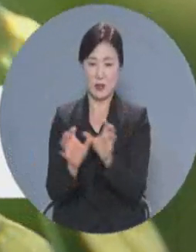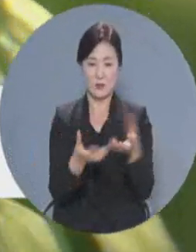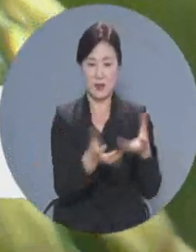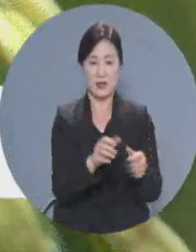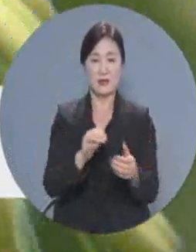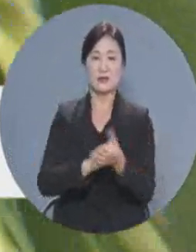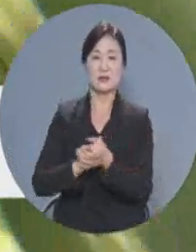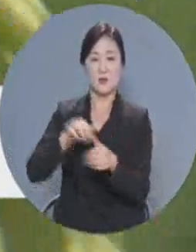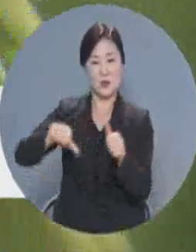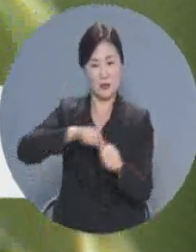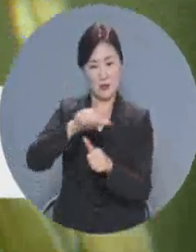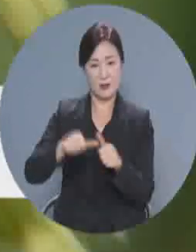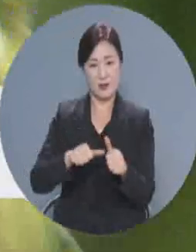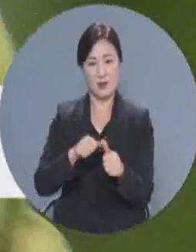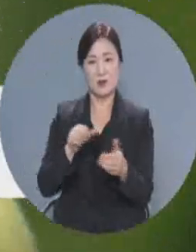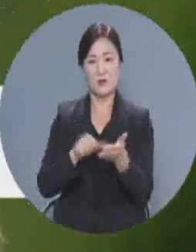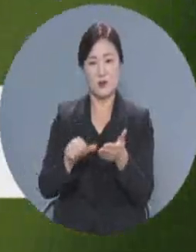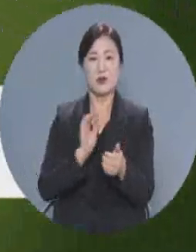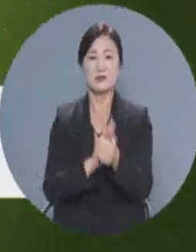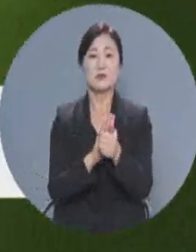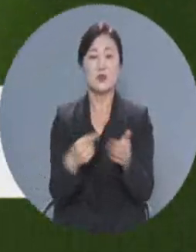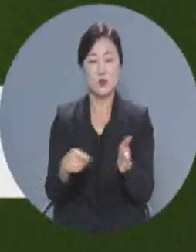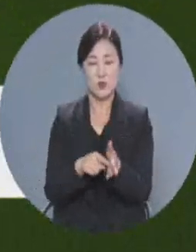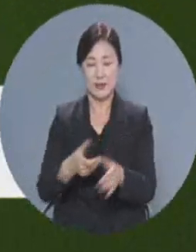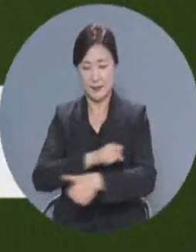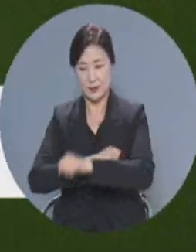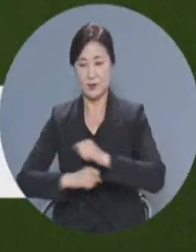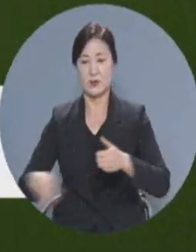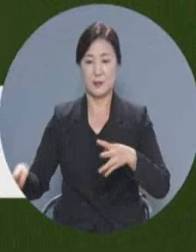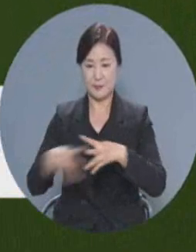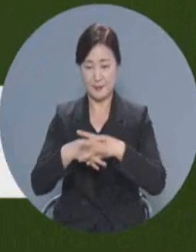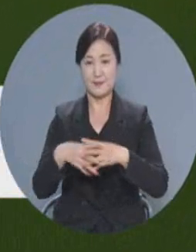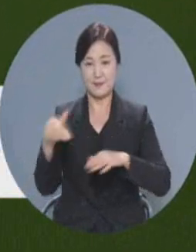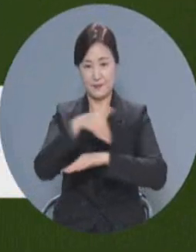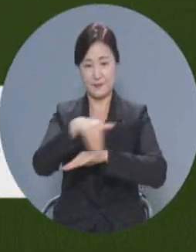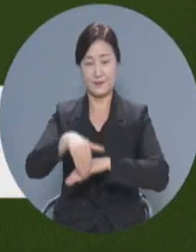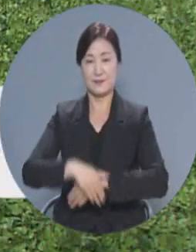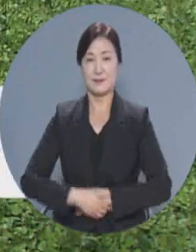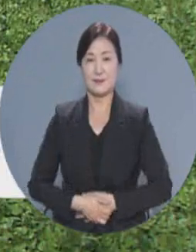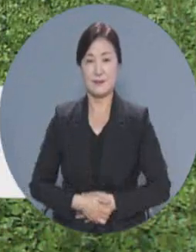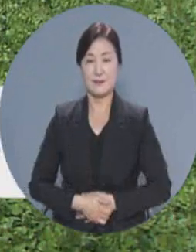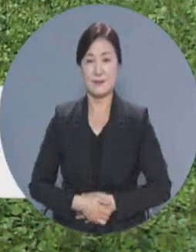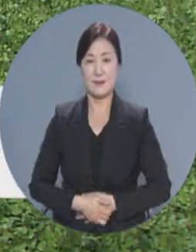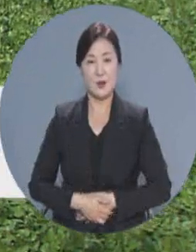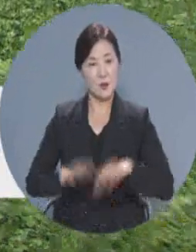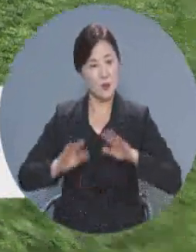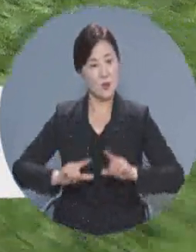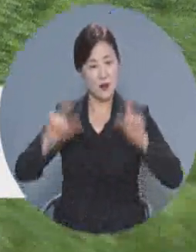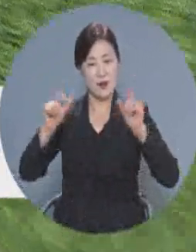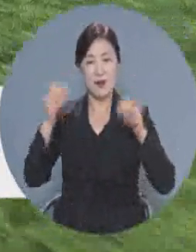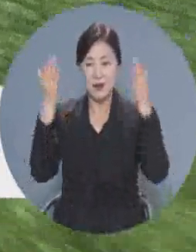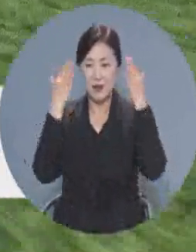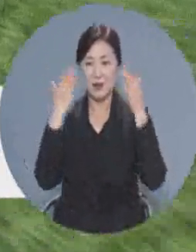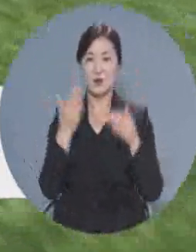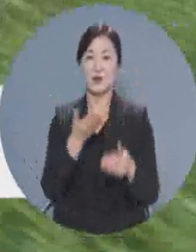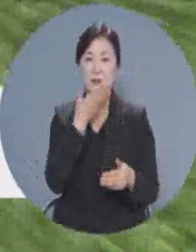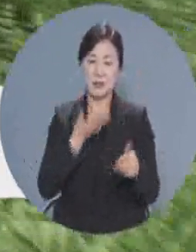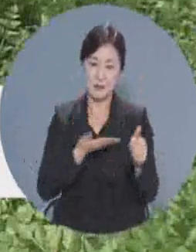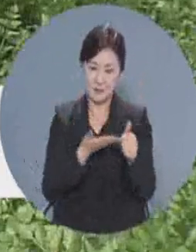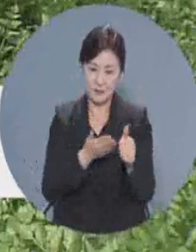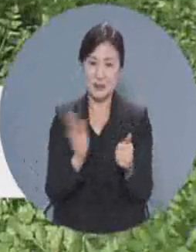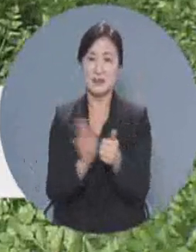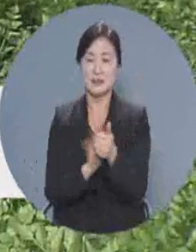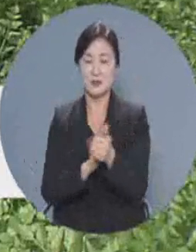친환경 농산물 소비 촉진을 위해 적극 협력하기로 했습니다. 여수시는 올해 학교급식지원센터